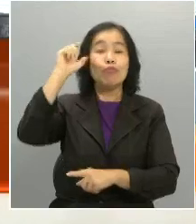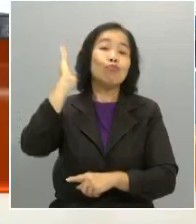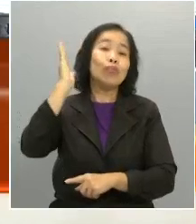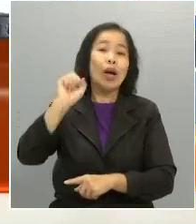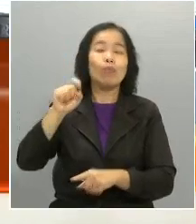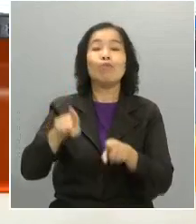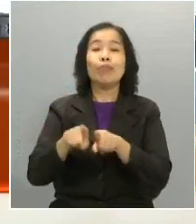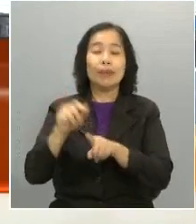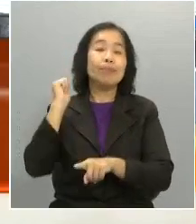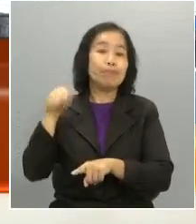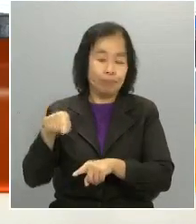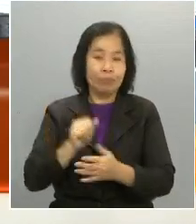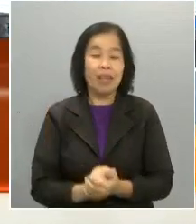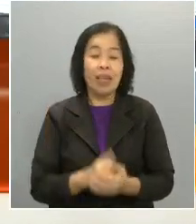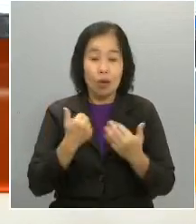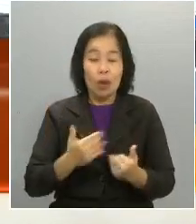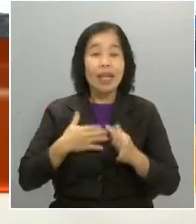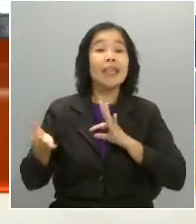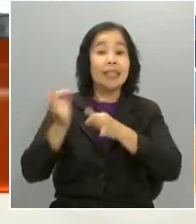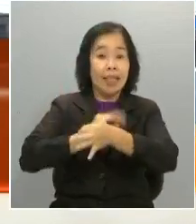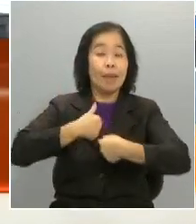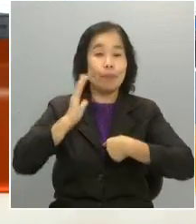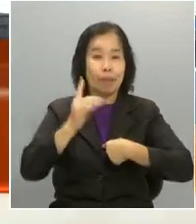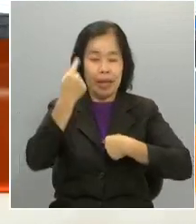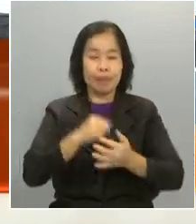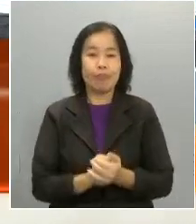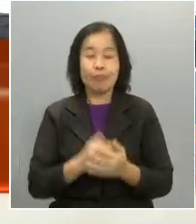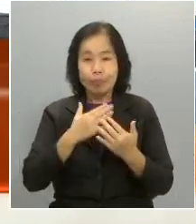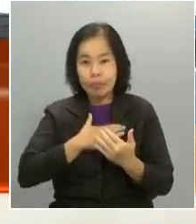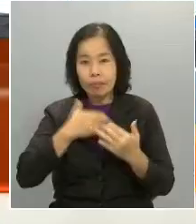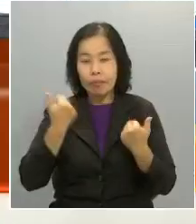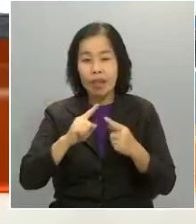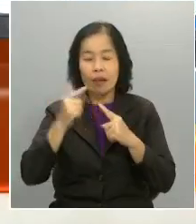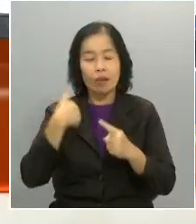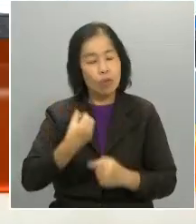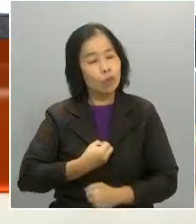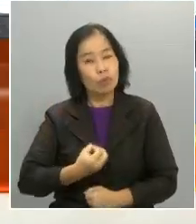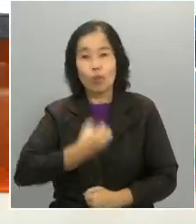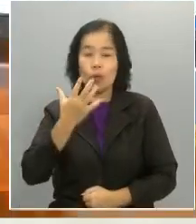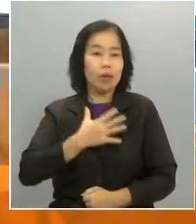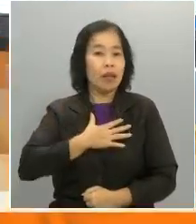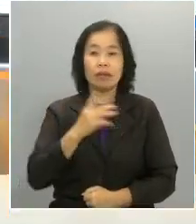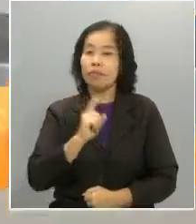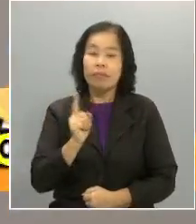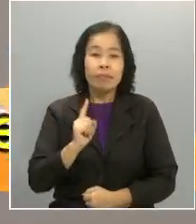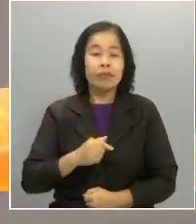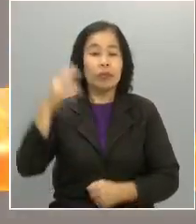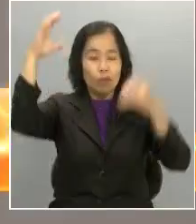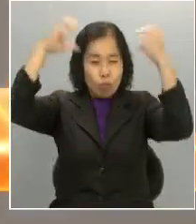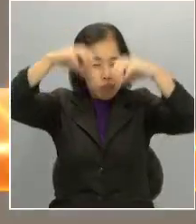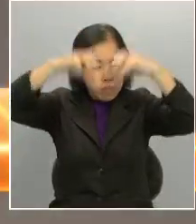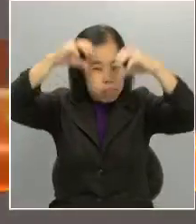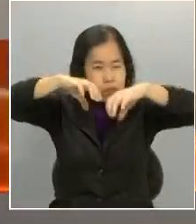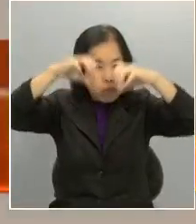ข้มข้นมากครับข่าวแรกเนี่ยเรื่องใกล้ตัวมากเหตุการณ์ที่อุดรธานีและน่าตกใจในช่วงที่ฝนตกน้ำท่วม